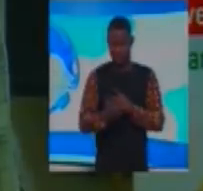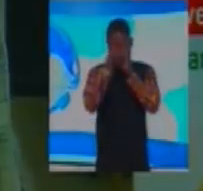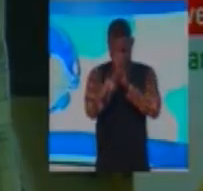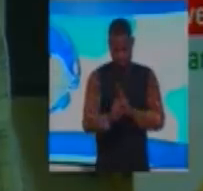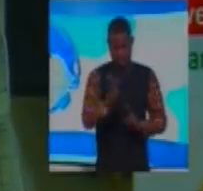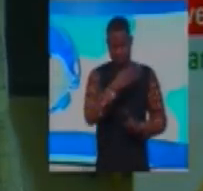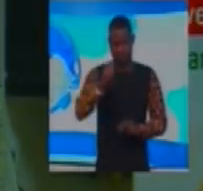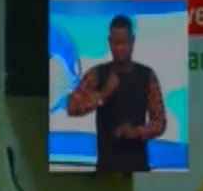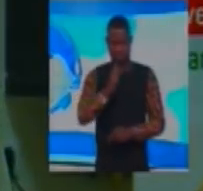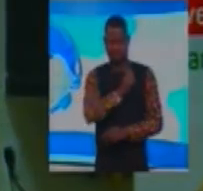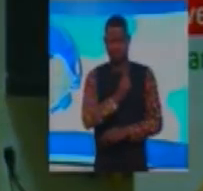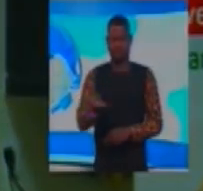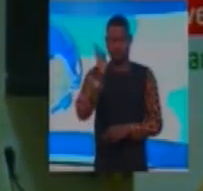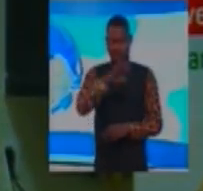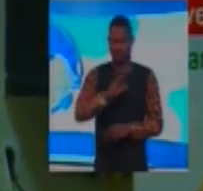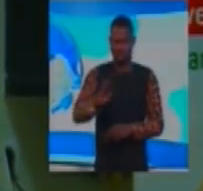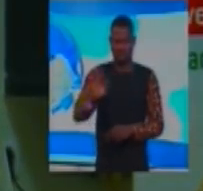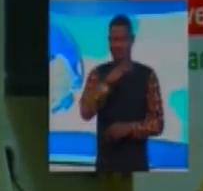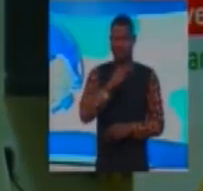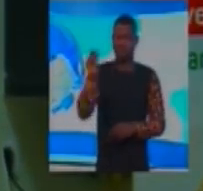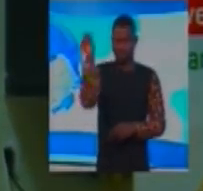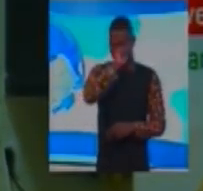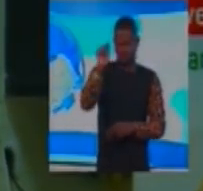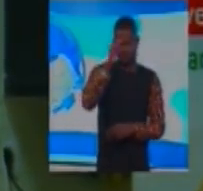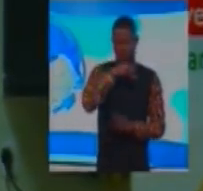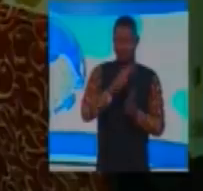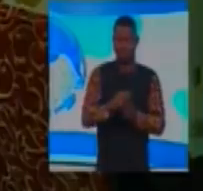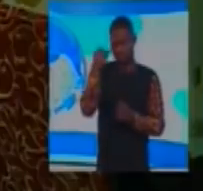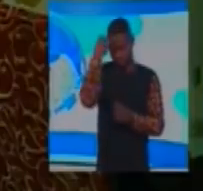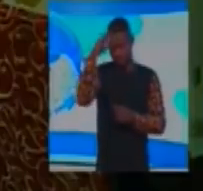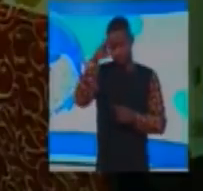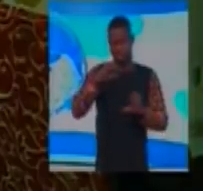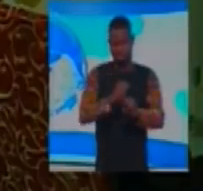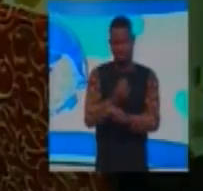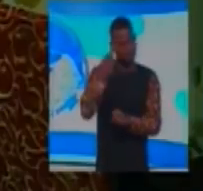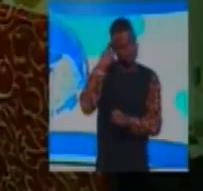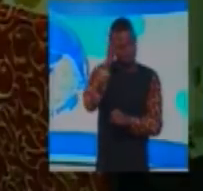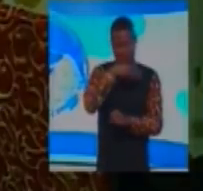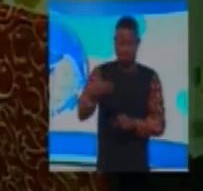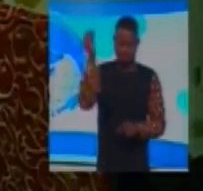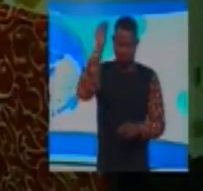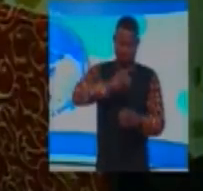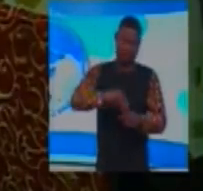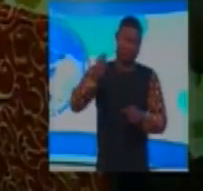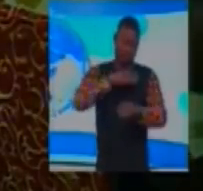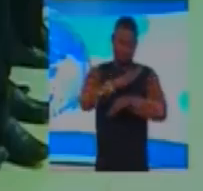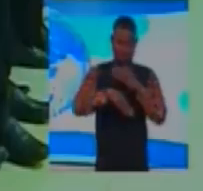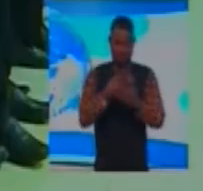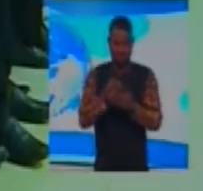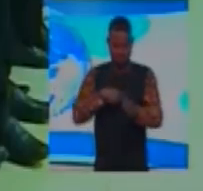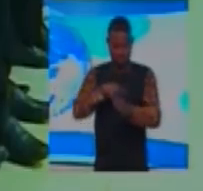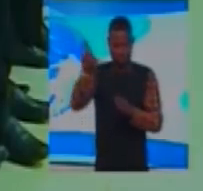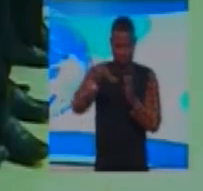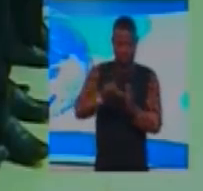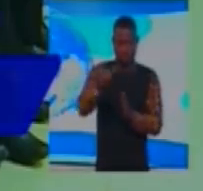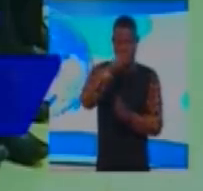Et l'ambassadeur de ce pays au Burkina Faso rassure des initiatives en cours pour assurer une pleine participation des professionnels et